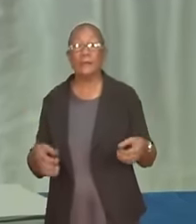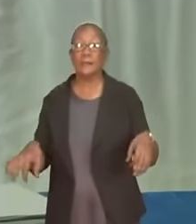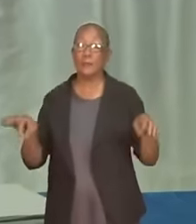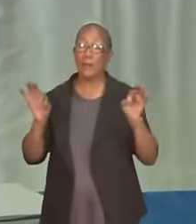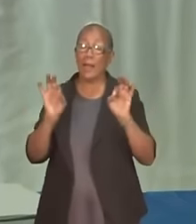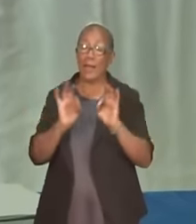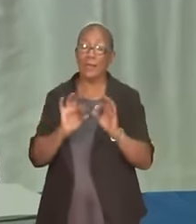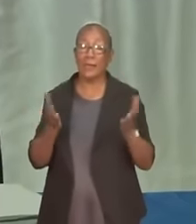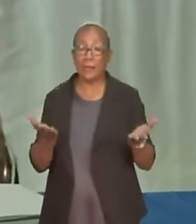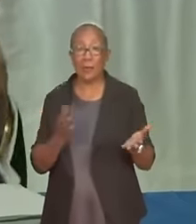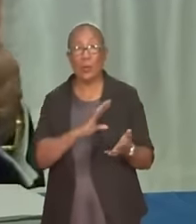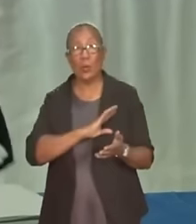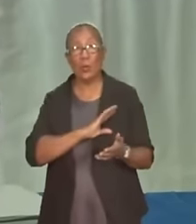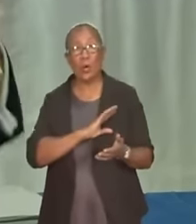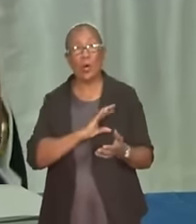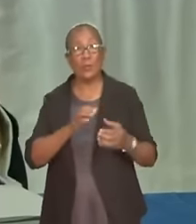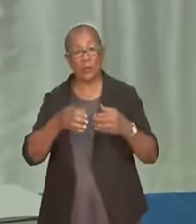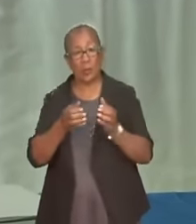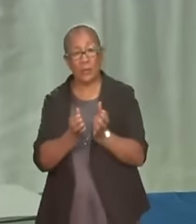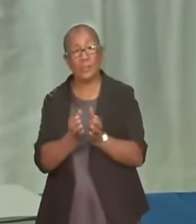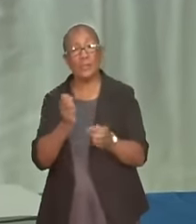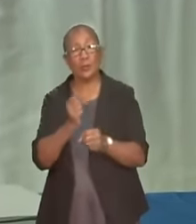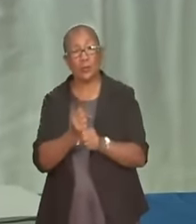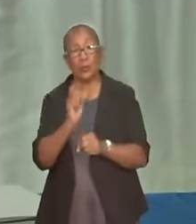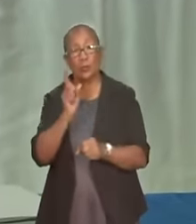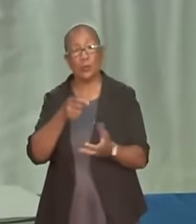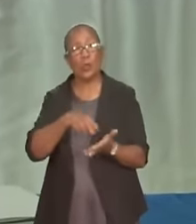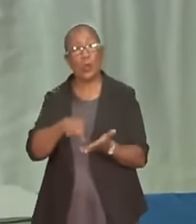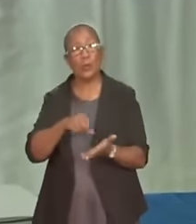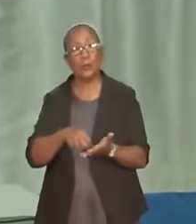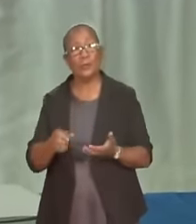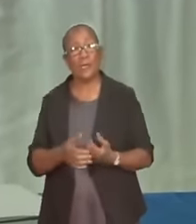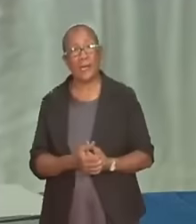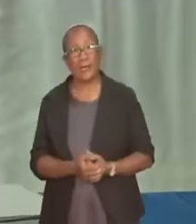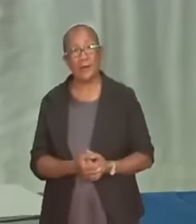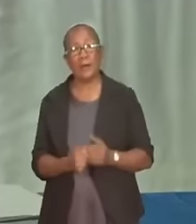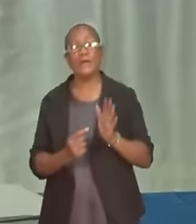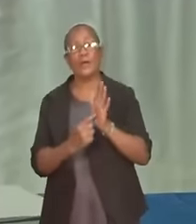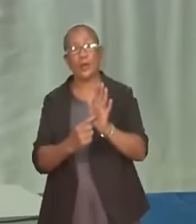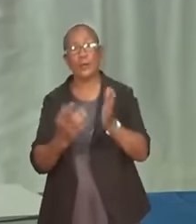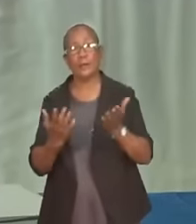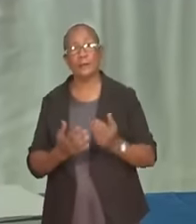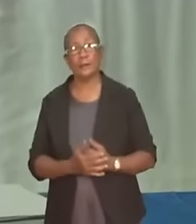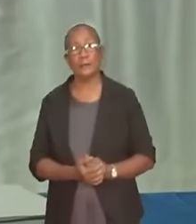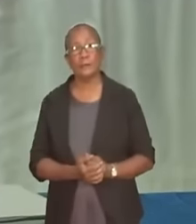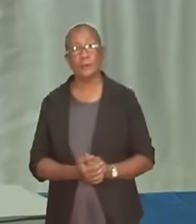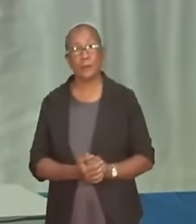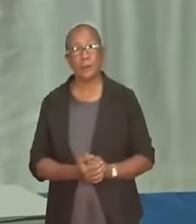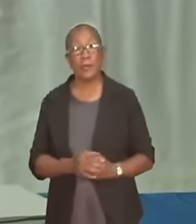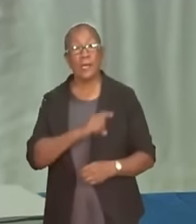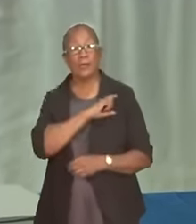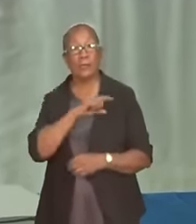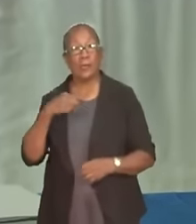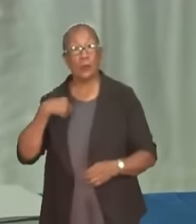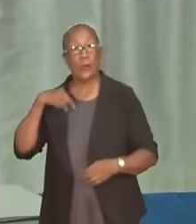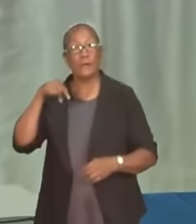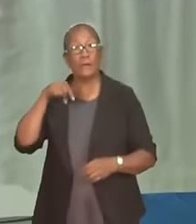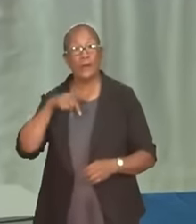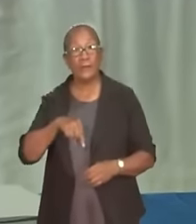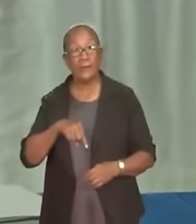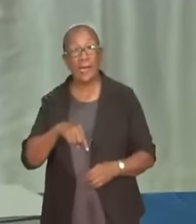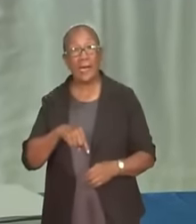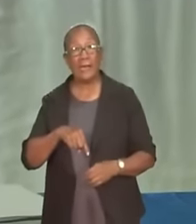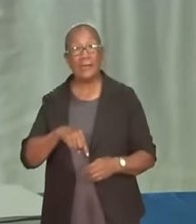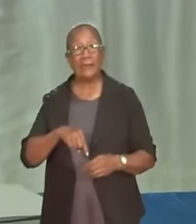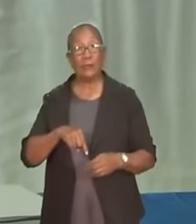heleboel, maar het zijn allemaal commissies die hun resultaten presenteren. Ik ga een paar voorbeelden noemen. dat we vandaag nu een